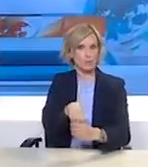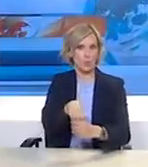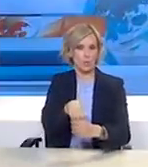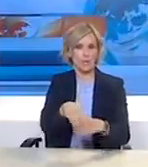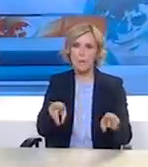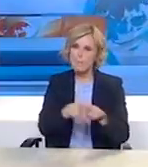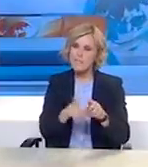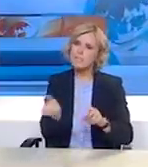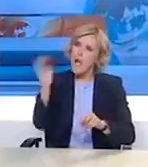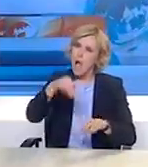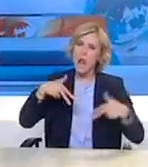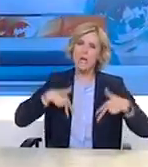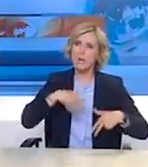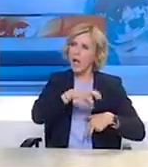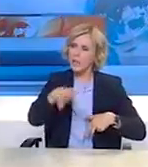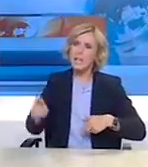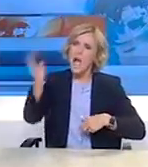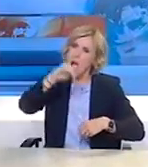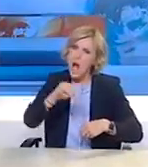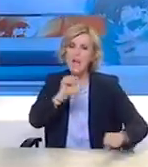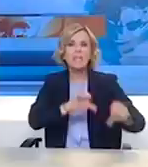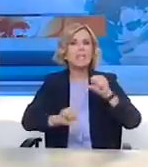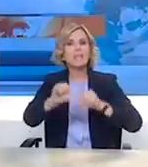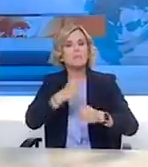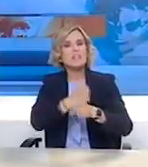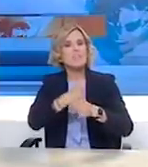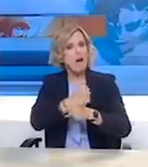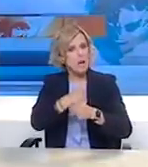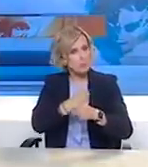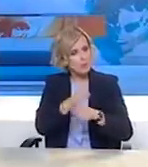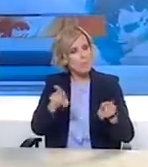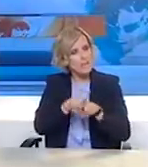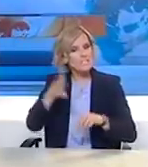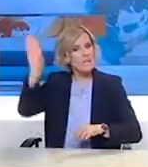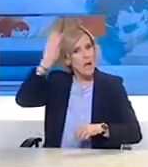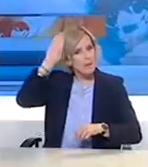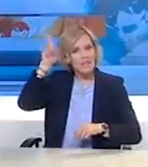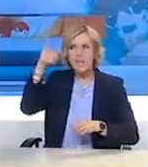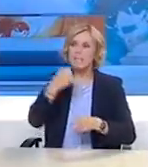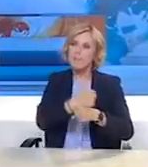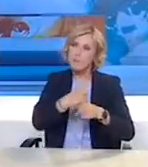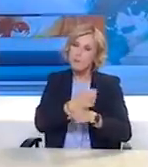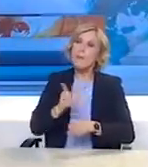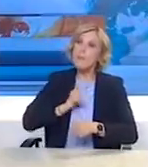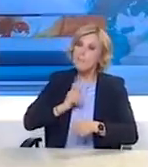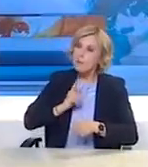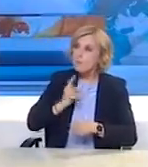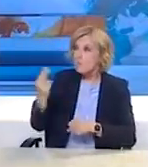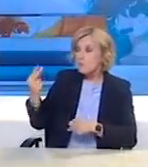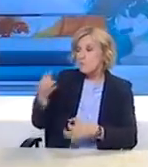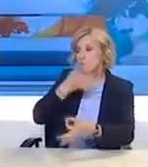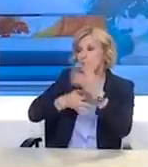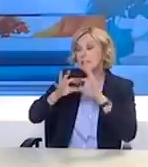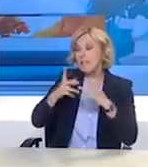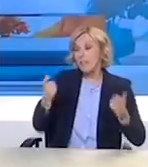θεραπευτικά σχήματα και στο νεότερο φάρμακο που ανακοινώθηκε από τις Αμερικανικές Αρχές σαν ελπιδοφόρο και παραμένουμε σε επαγρύπνηση για το τι θα γίνει στην